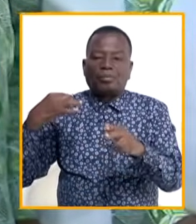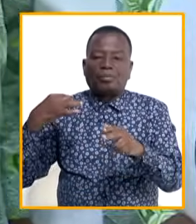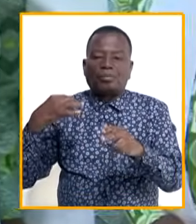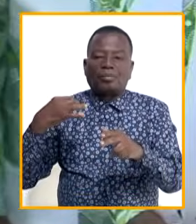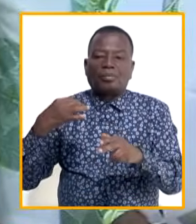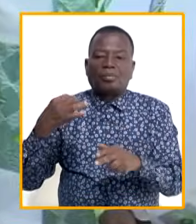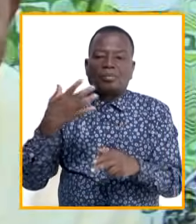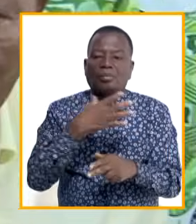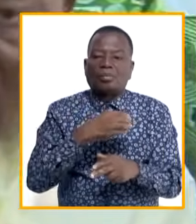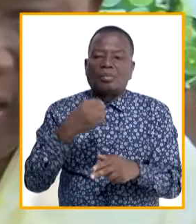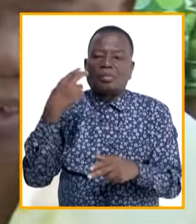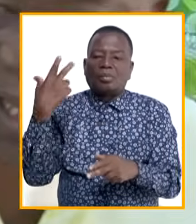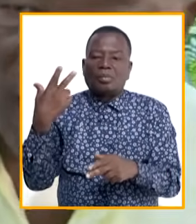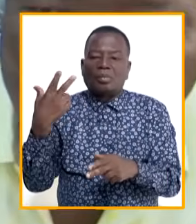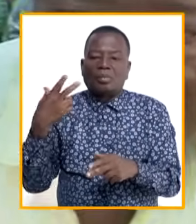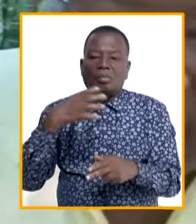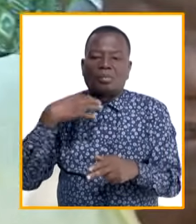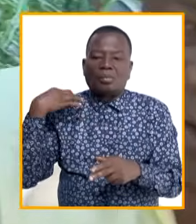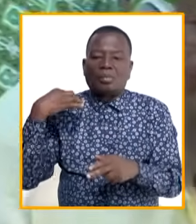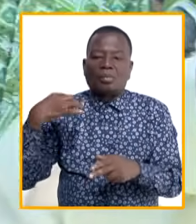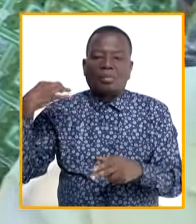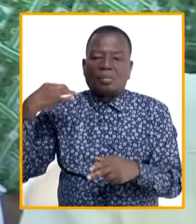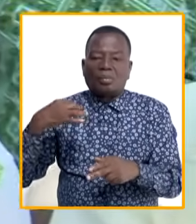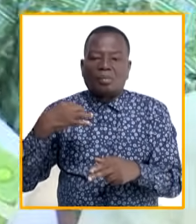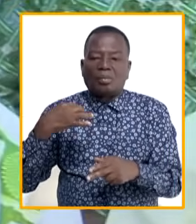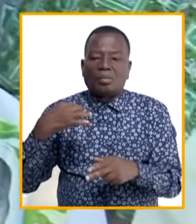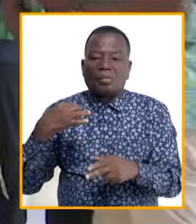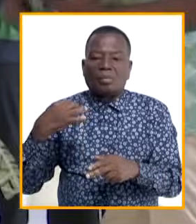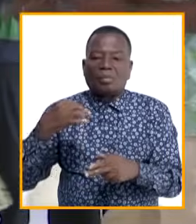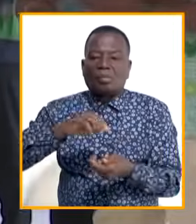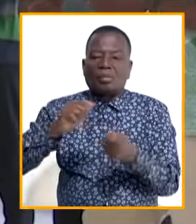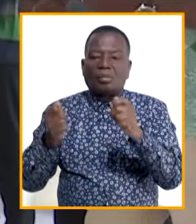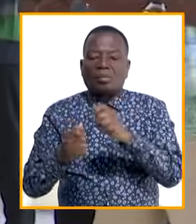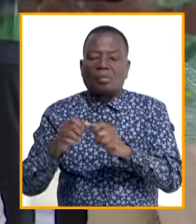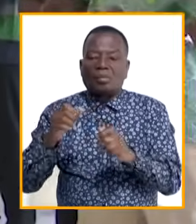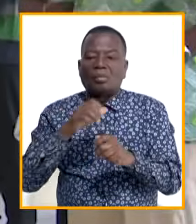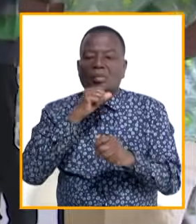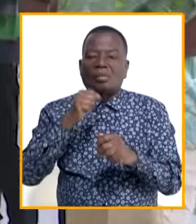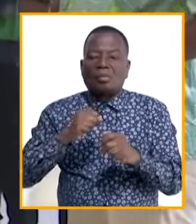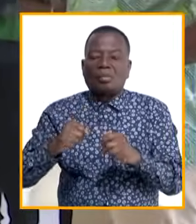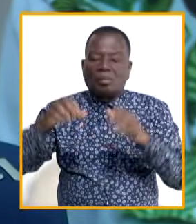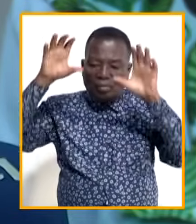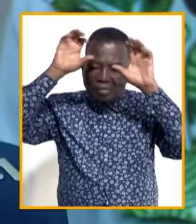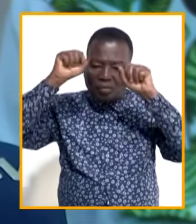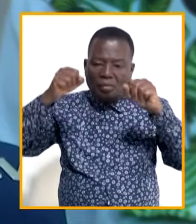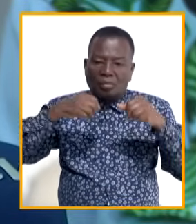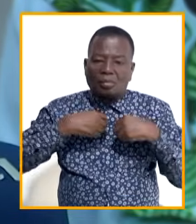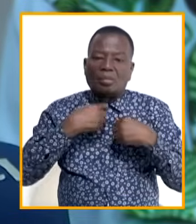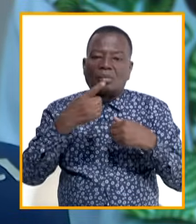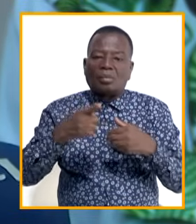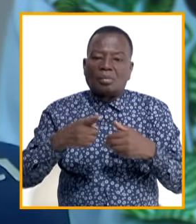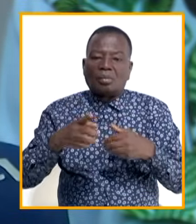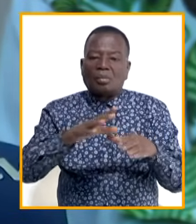Koumoué Moïse et Akossi Benjo, parmi les cinq en lice pour la succession de l'ancien président Henri Konan Bédier, ont réaffirmé